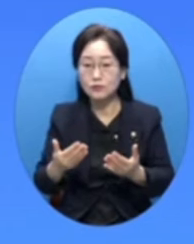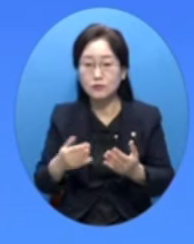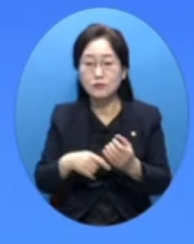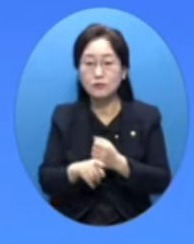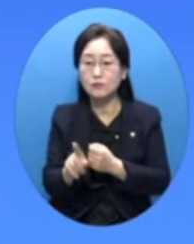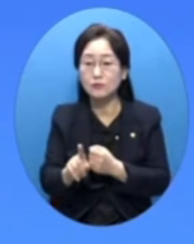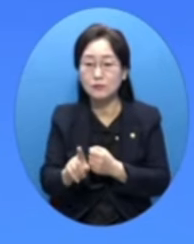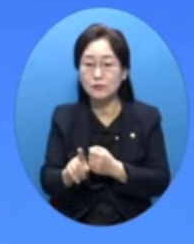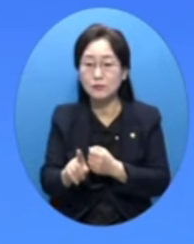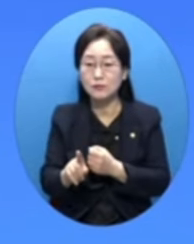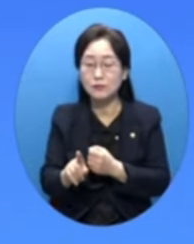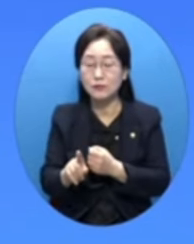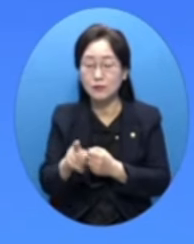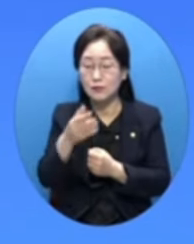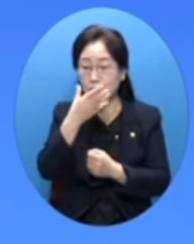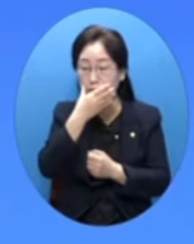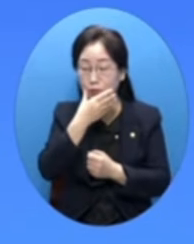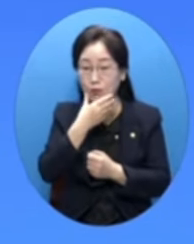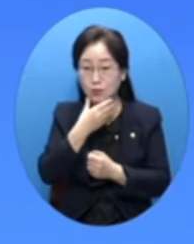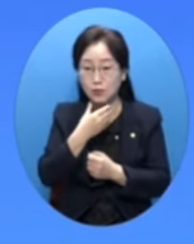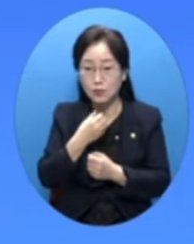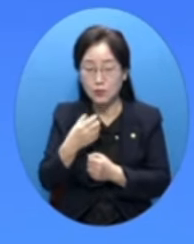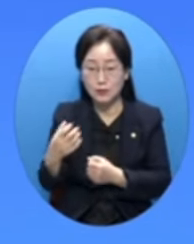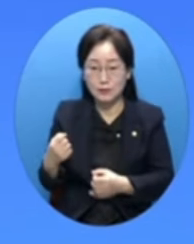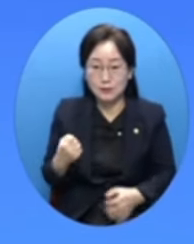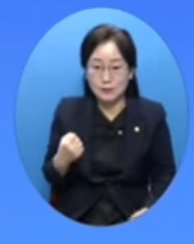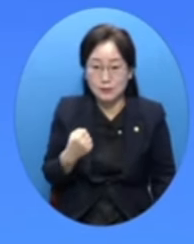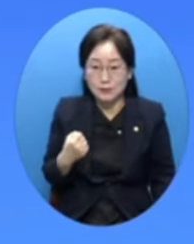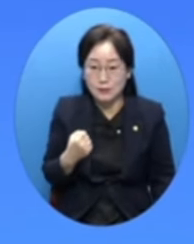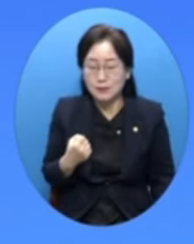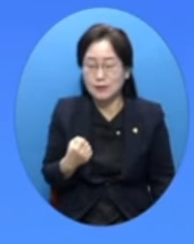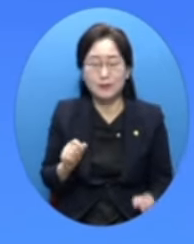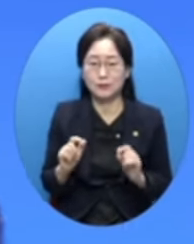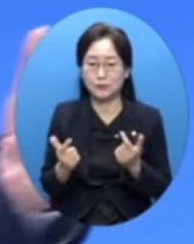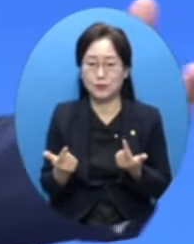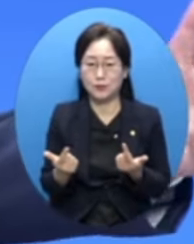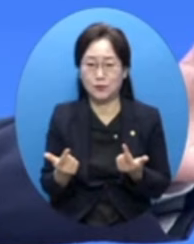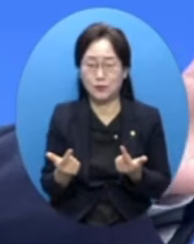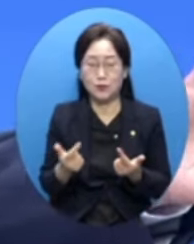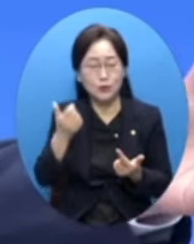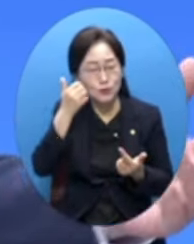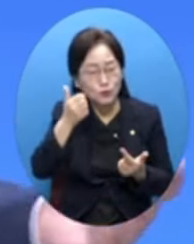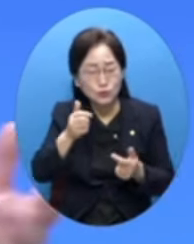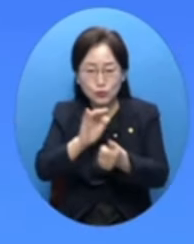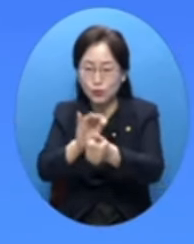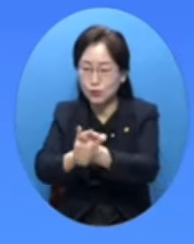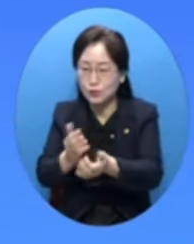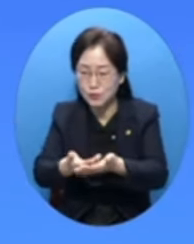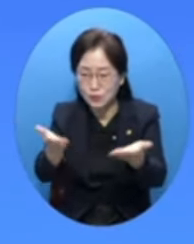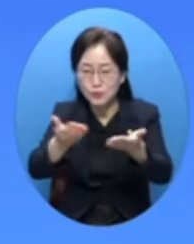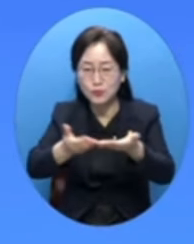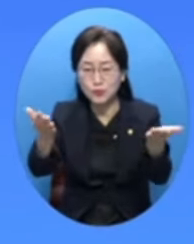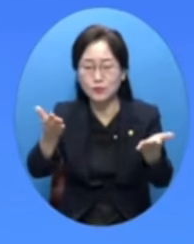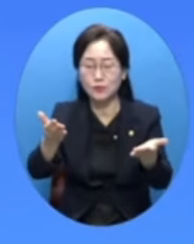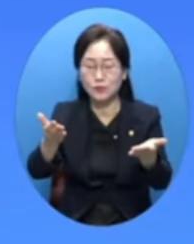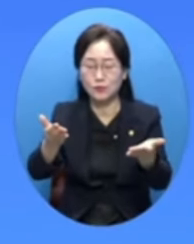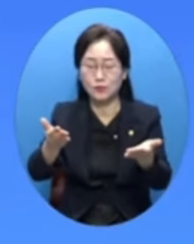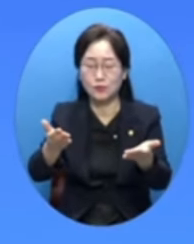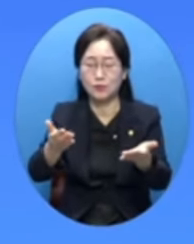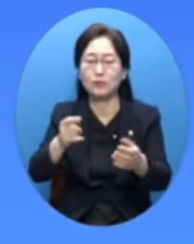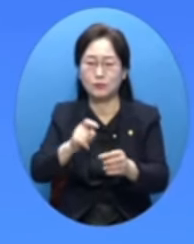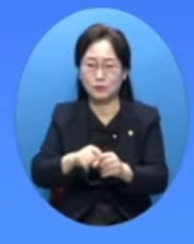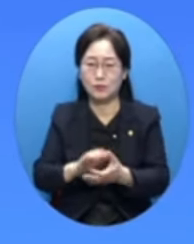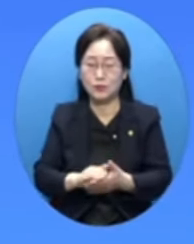그 복을 우리가 움켜쥐고 누리고 살라고 주신 것이 아니라 나누라고 주신 것입니다 여러분